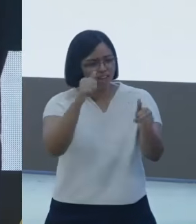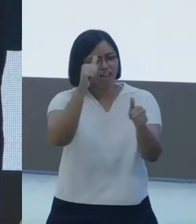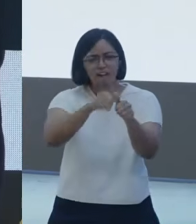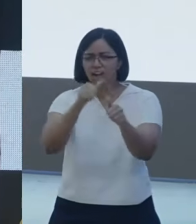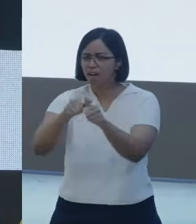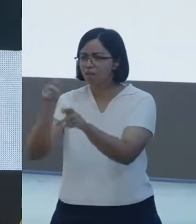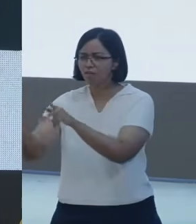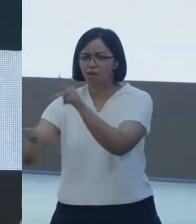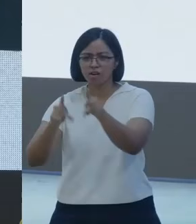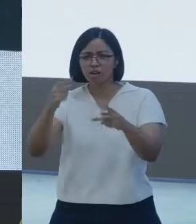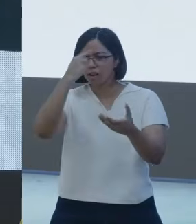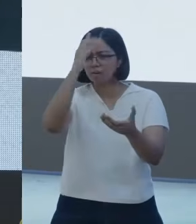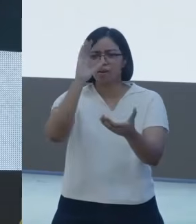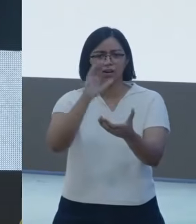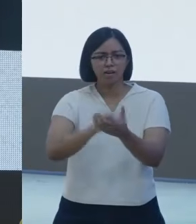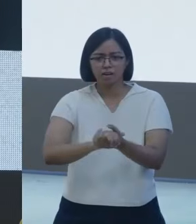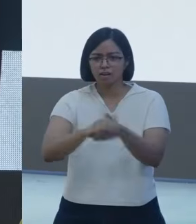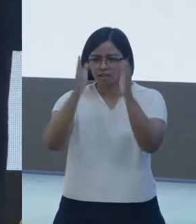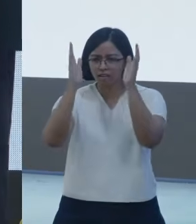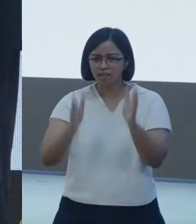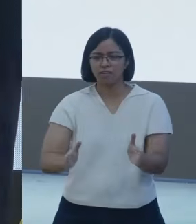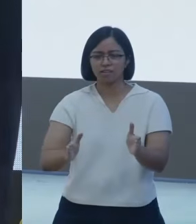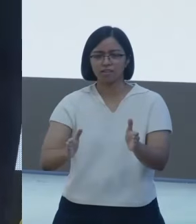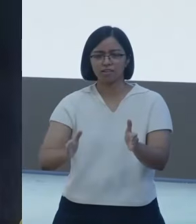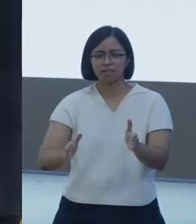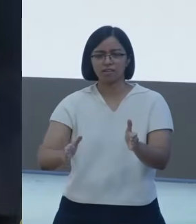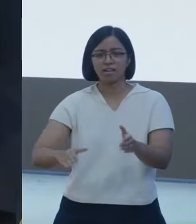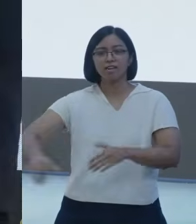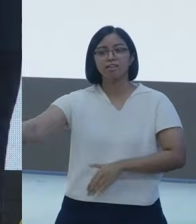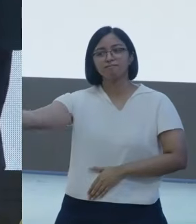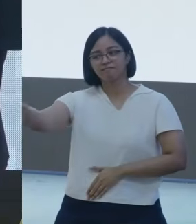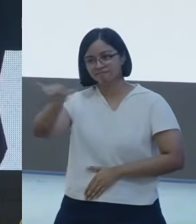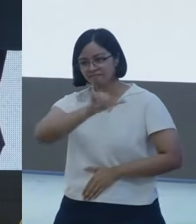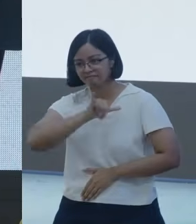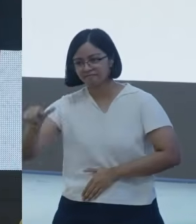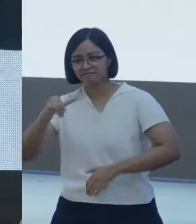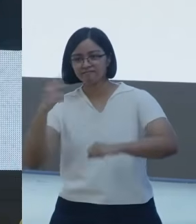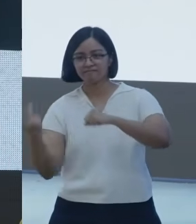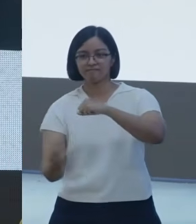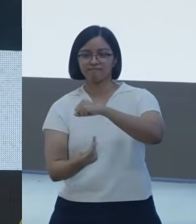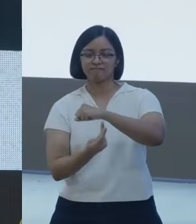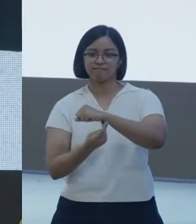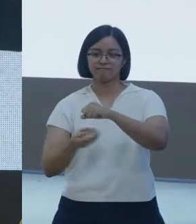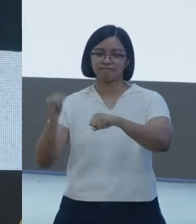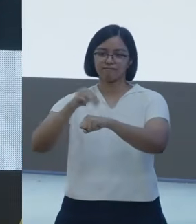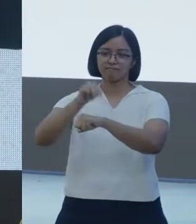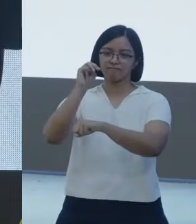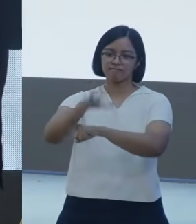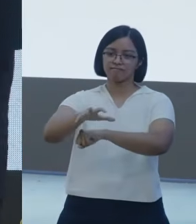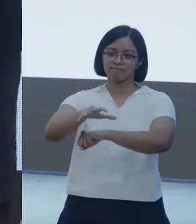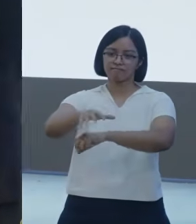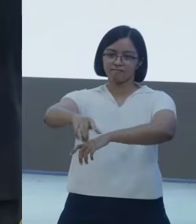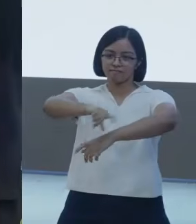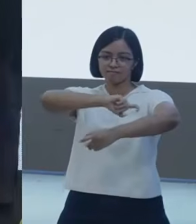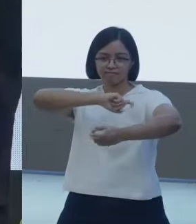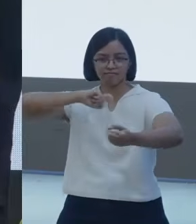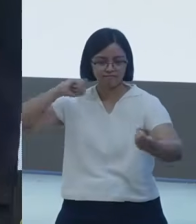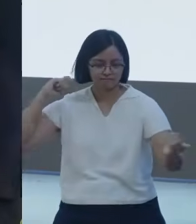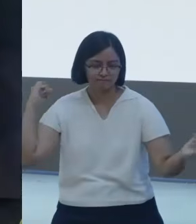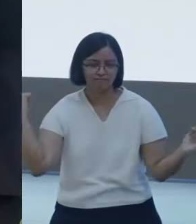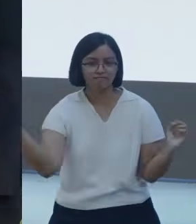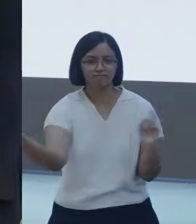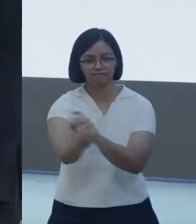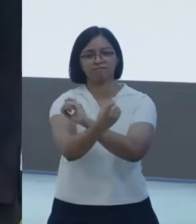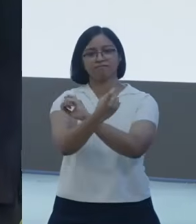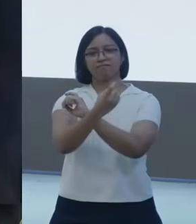sa ating Panginoong Hesus ay katulad ni Pablo na miraculously binago ng